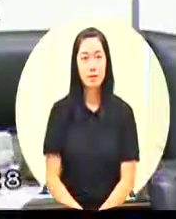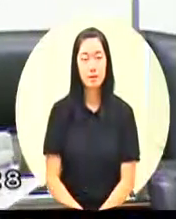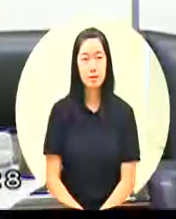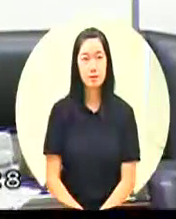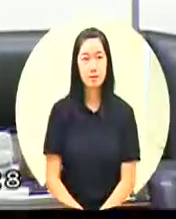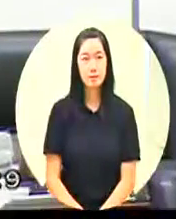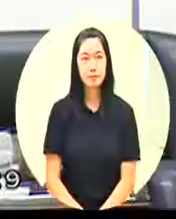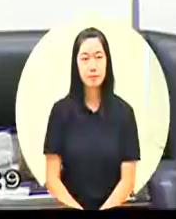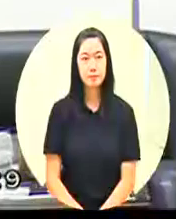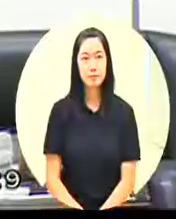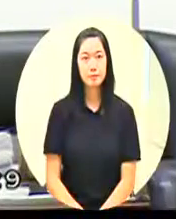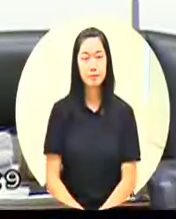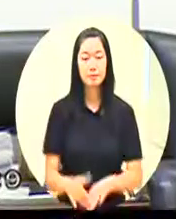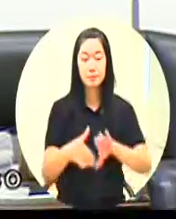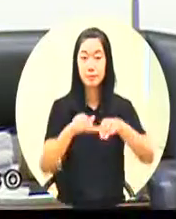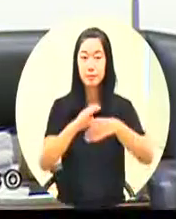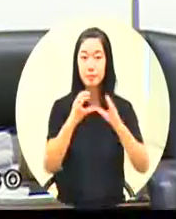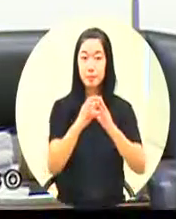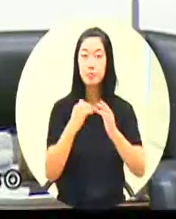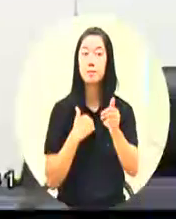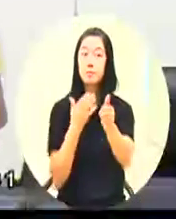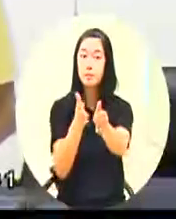再来，我们这文化局，